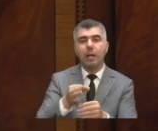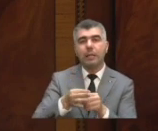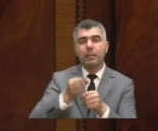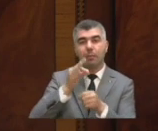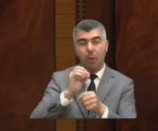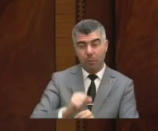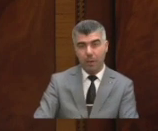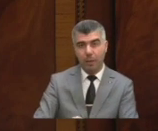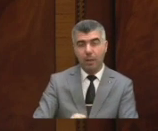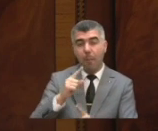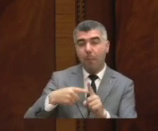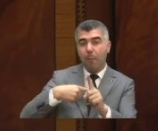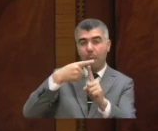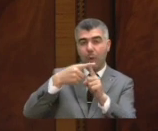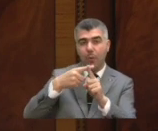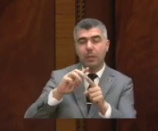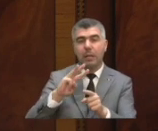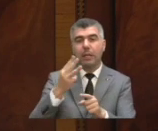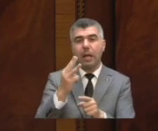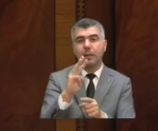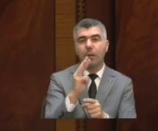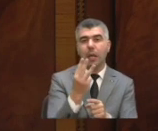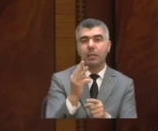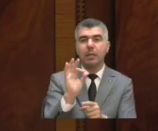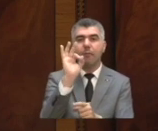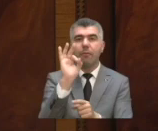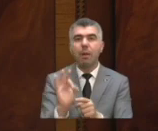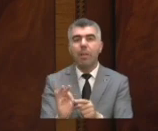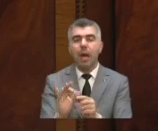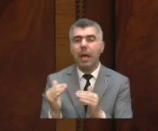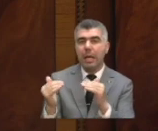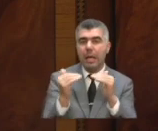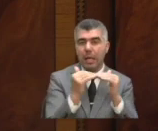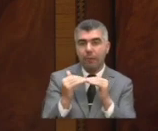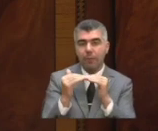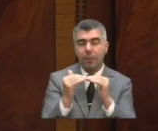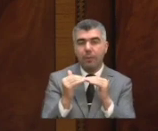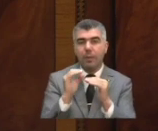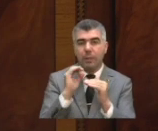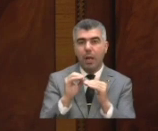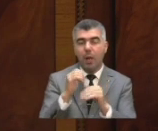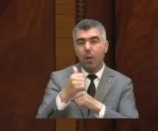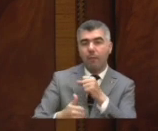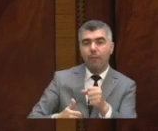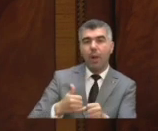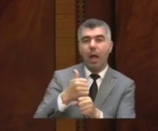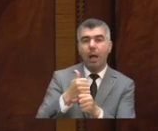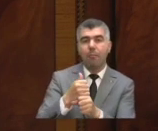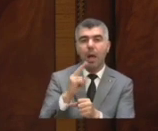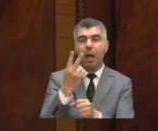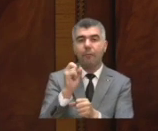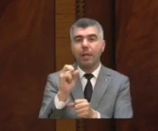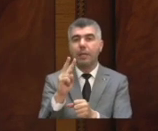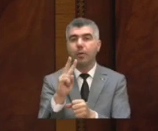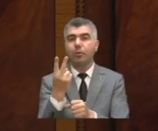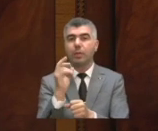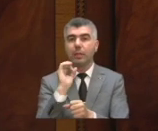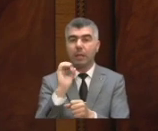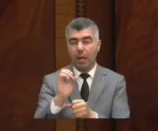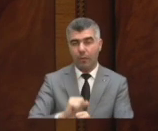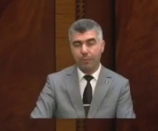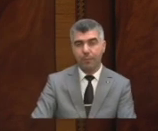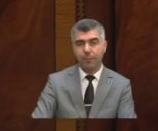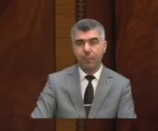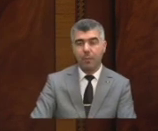ارتفاعا يقدر ب 33% مقارنه مع نفس الفتره من سنه 2022